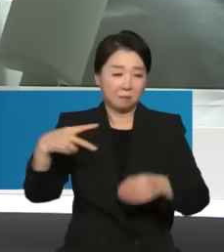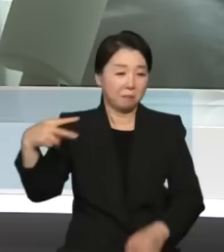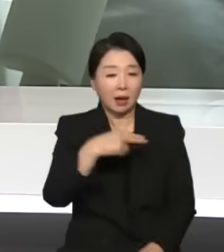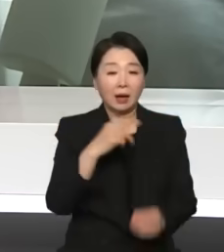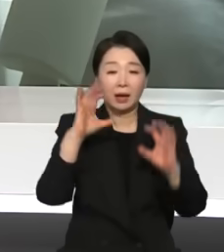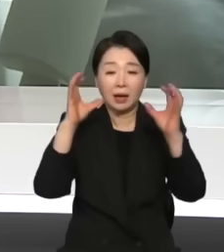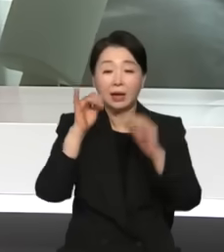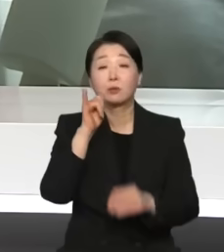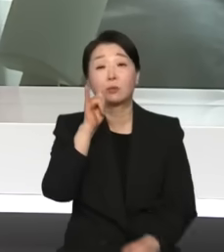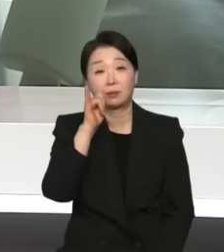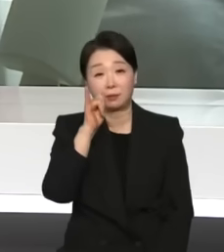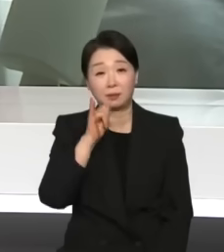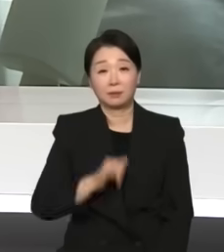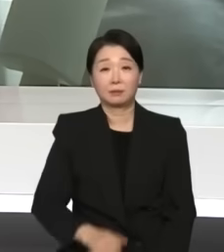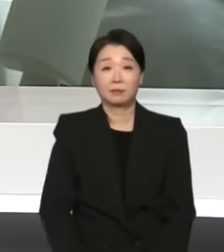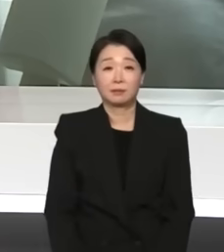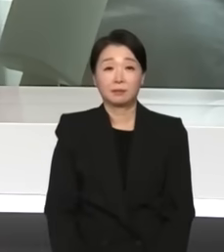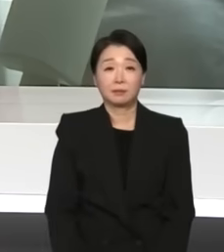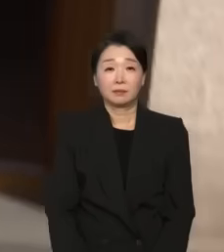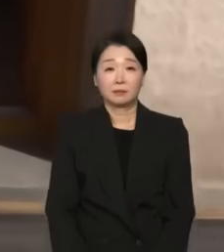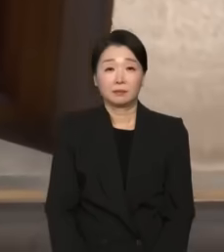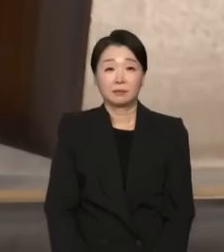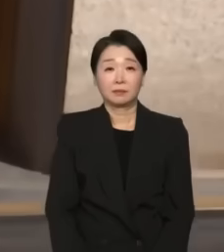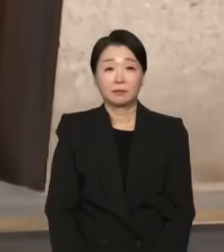증언했습니다. 계속해서 안지연 기자입니다.